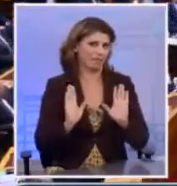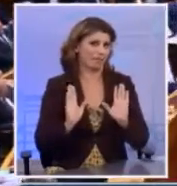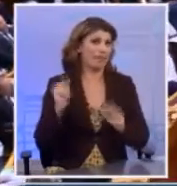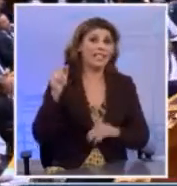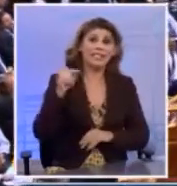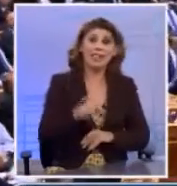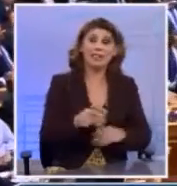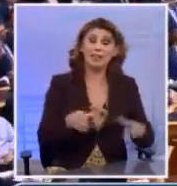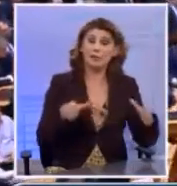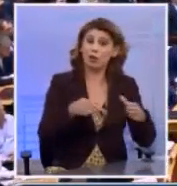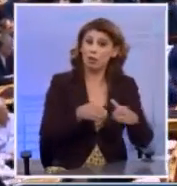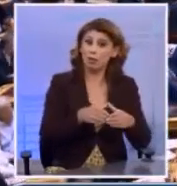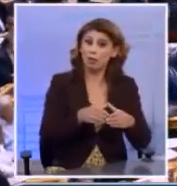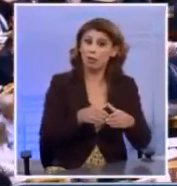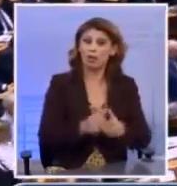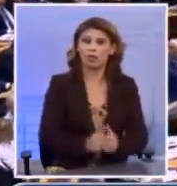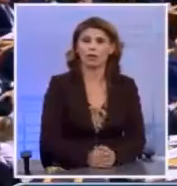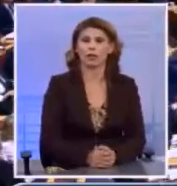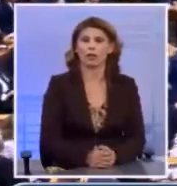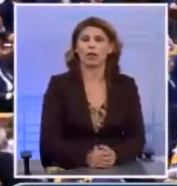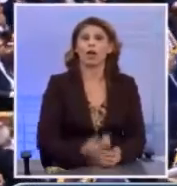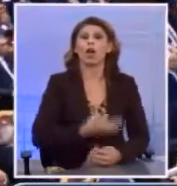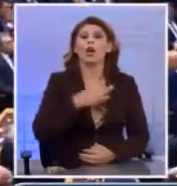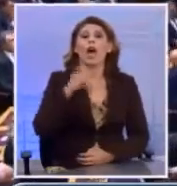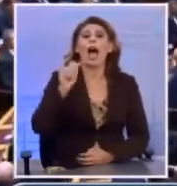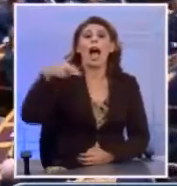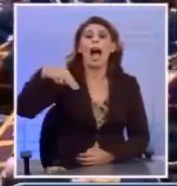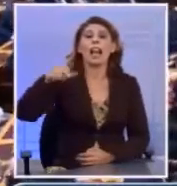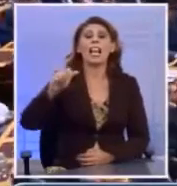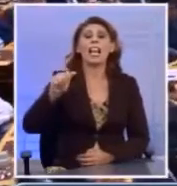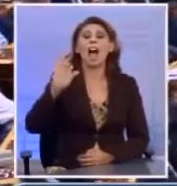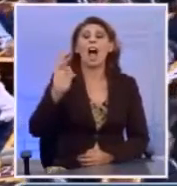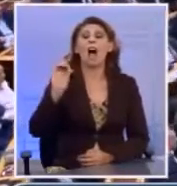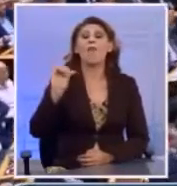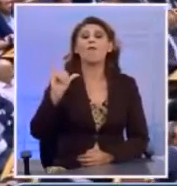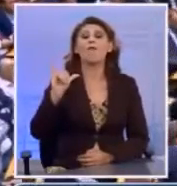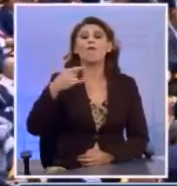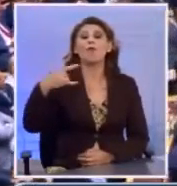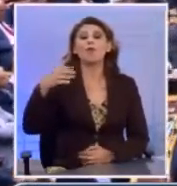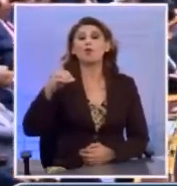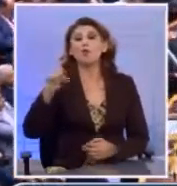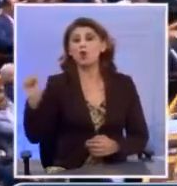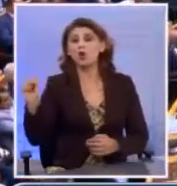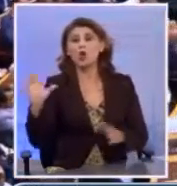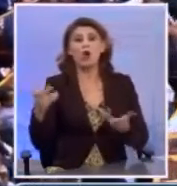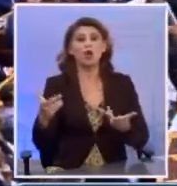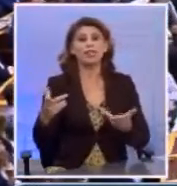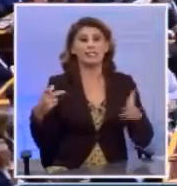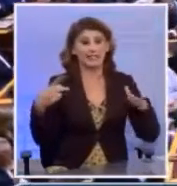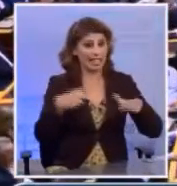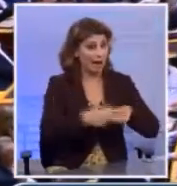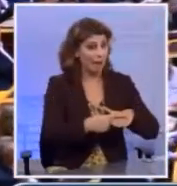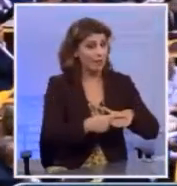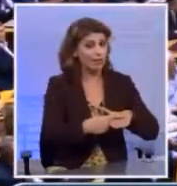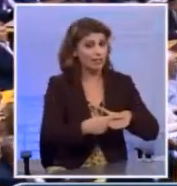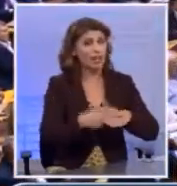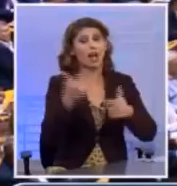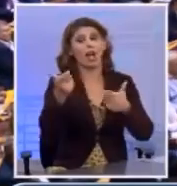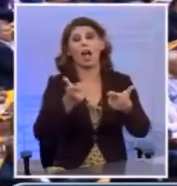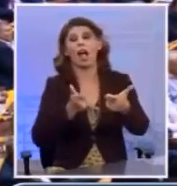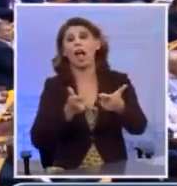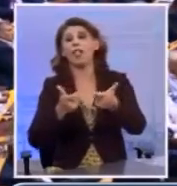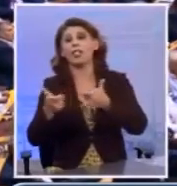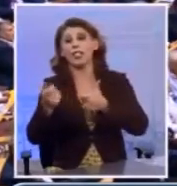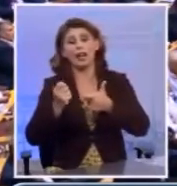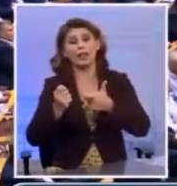επιτροπή όπου ο κύριος Αλαφούζος παραδέχτηκε ότι οι τράπεζες δάνειζαν